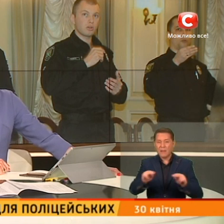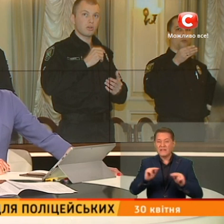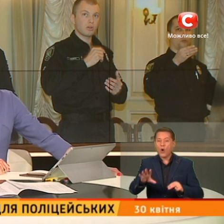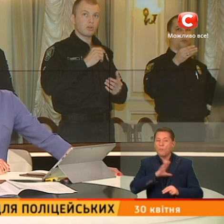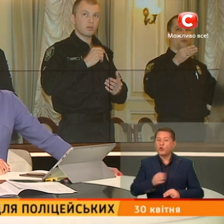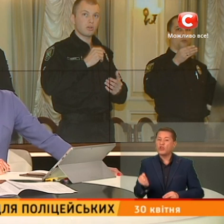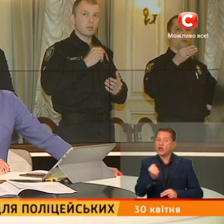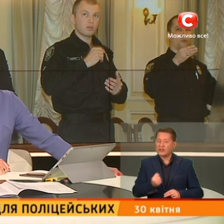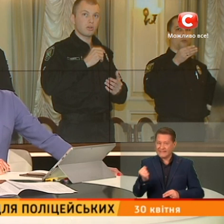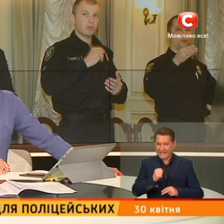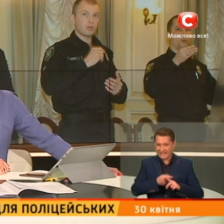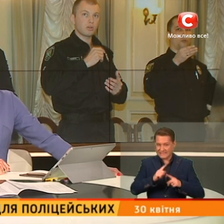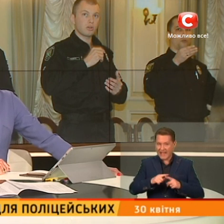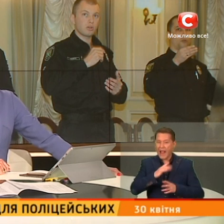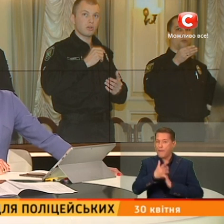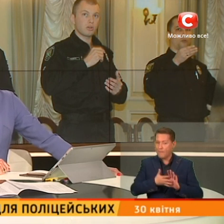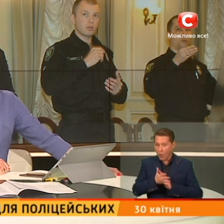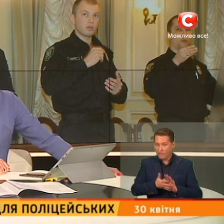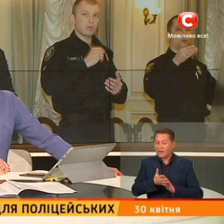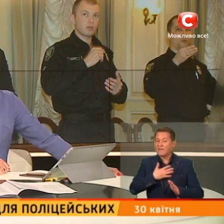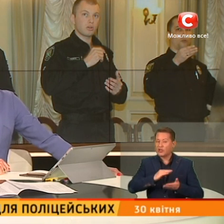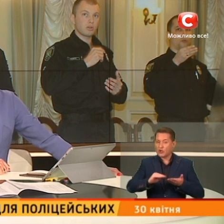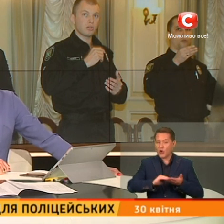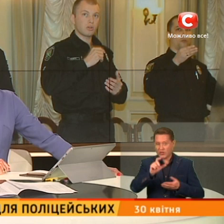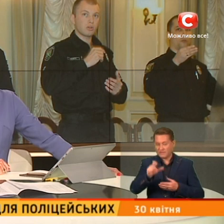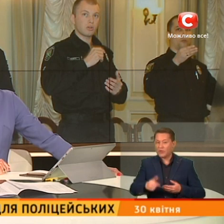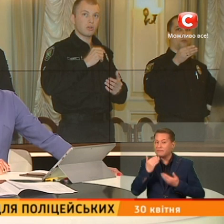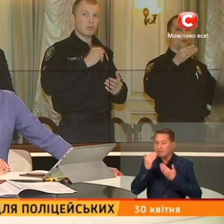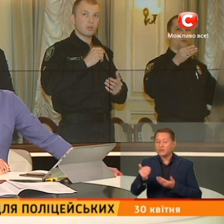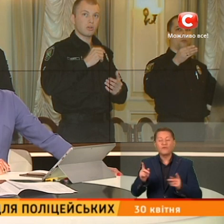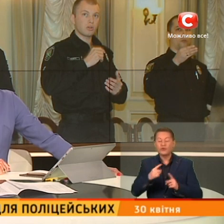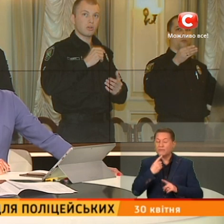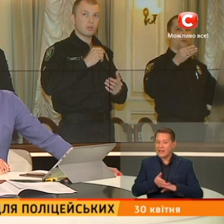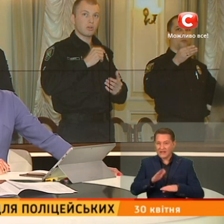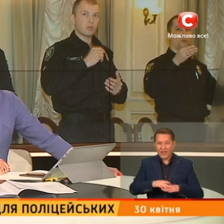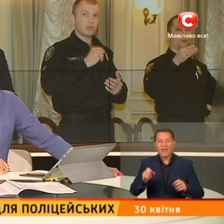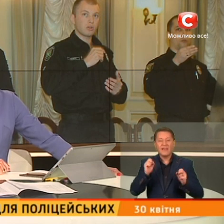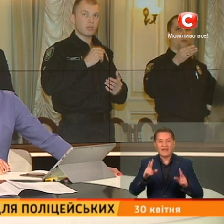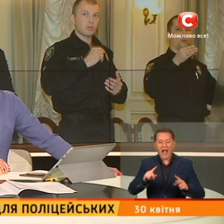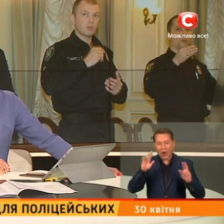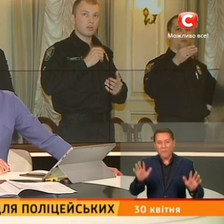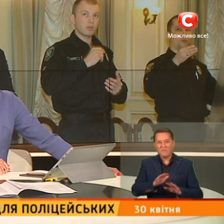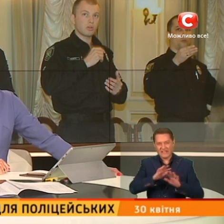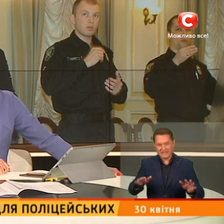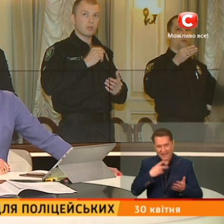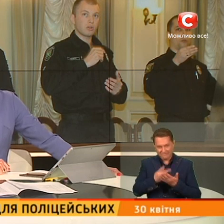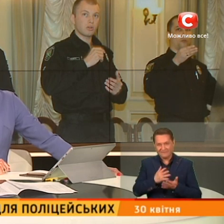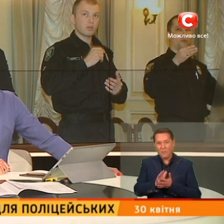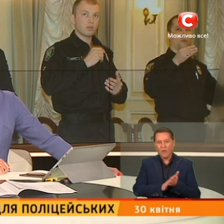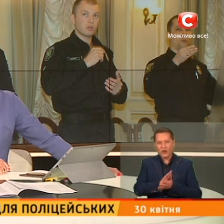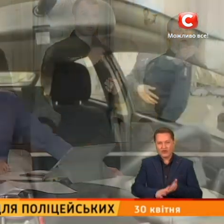були носії цієї мови. Марія Малевська з'ясовувала, що виявилось найскладнішим і як звучить пісня мовою